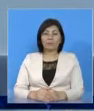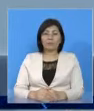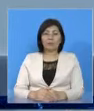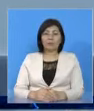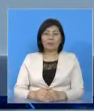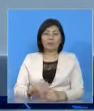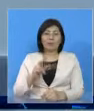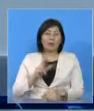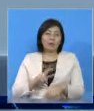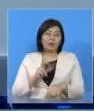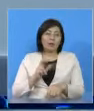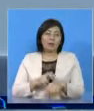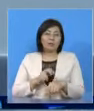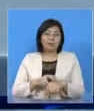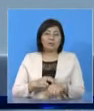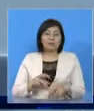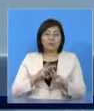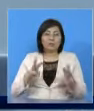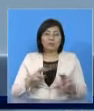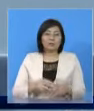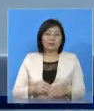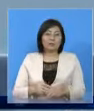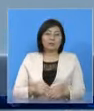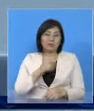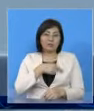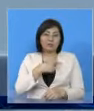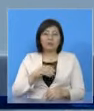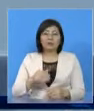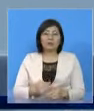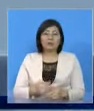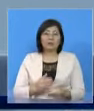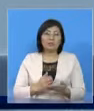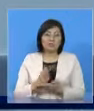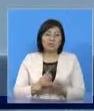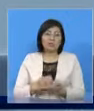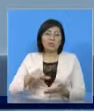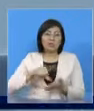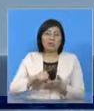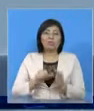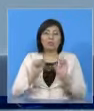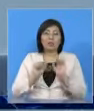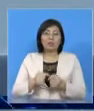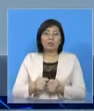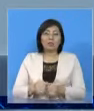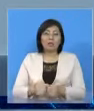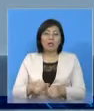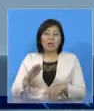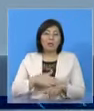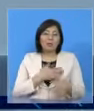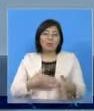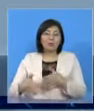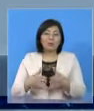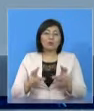ішкі істер министрлігі, жедел жәрдем қызметкерлері қатыса алады. Мейірім жолында